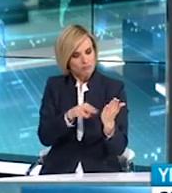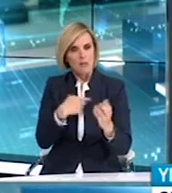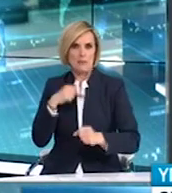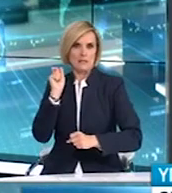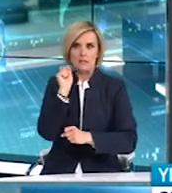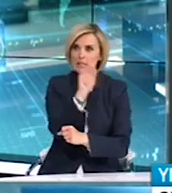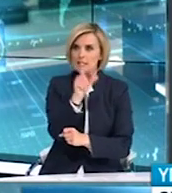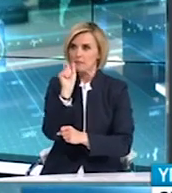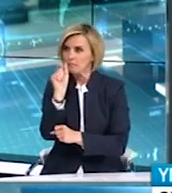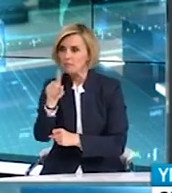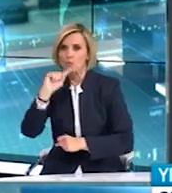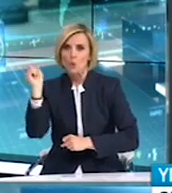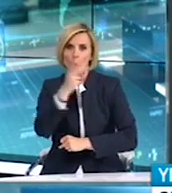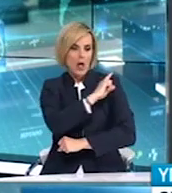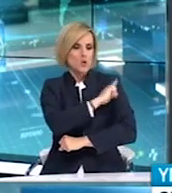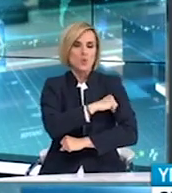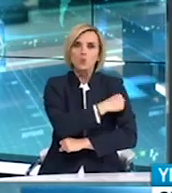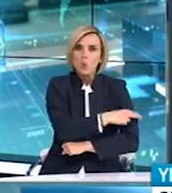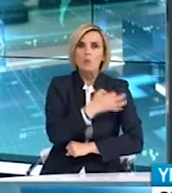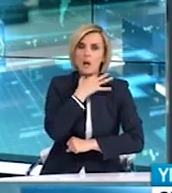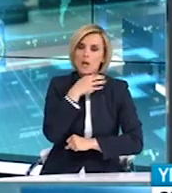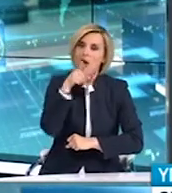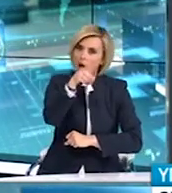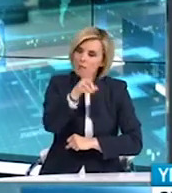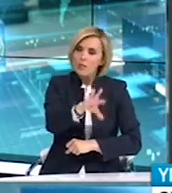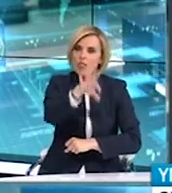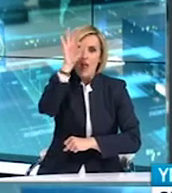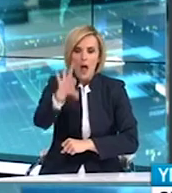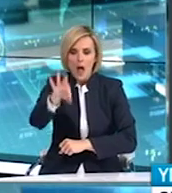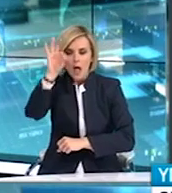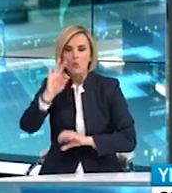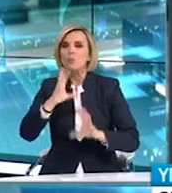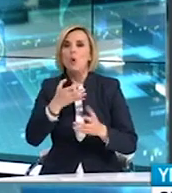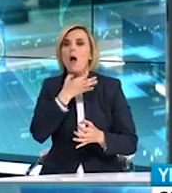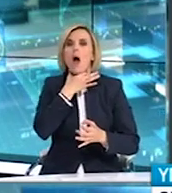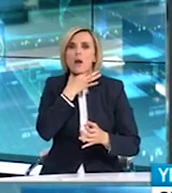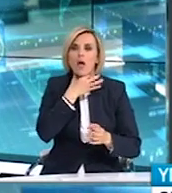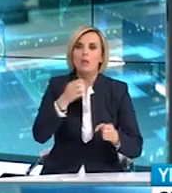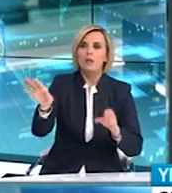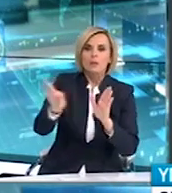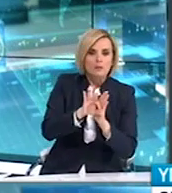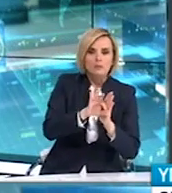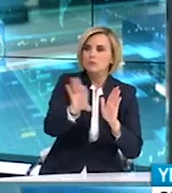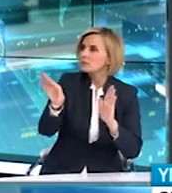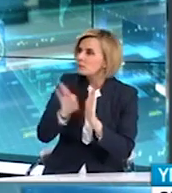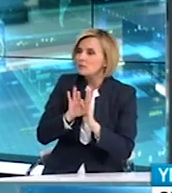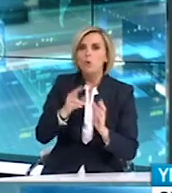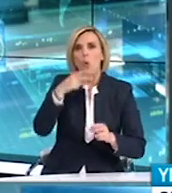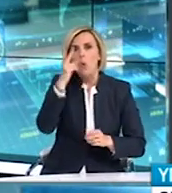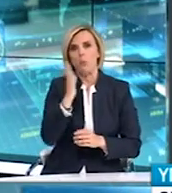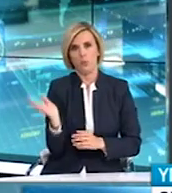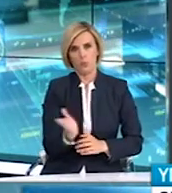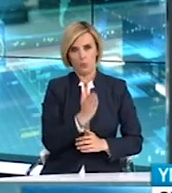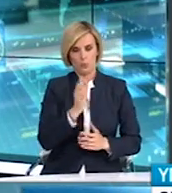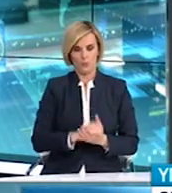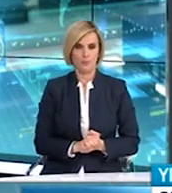υγειονομικές περιφέρειες και εκείνες με τη σειρά τους θα τους τοποθετήσουν στις υπηρεσίες εκείνες που παρουσιάζεται σημαντική ανάγκη. Τέλος,